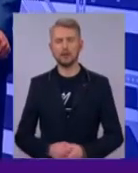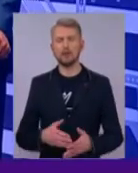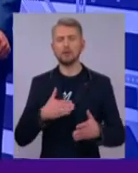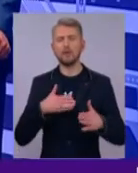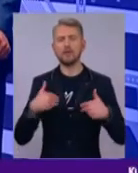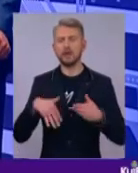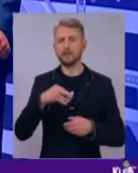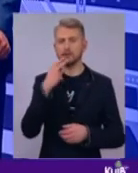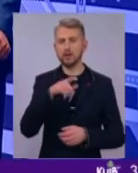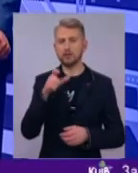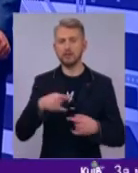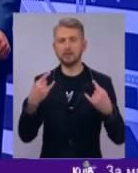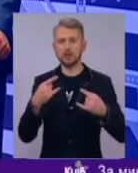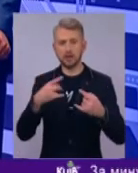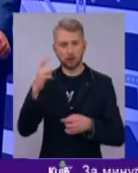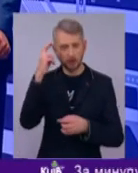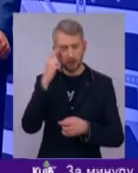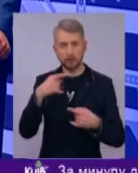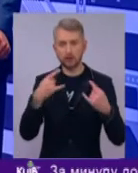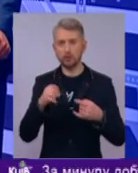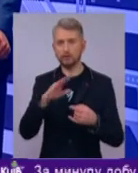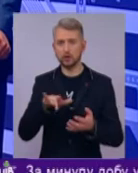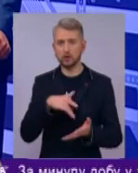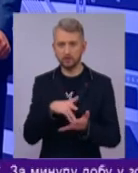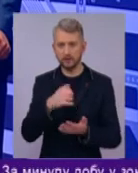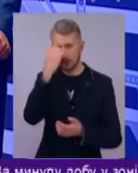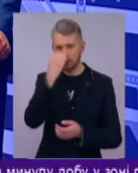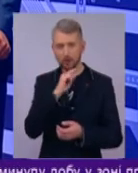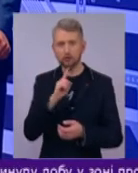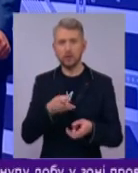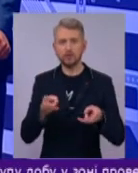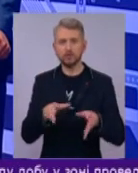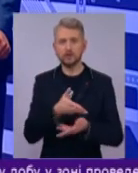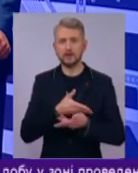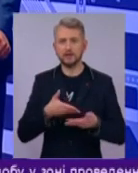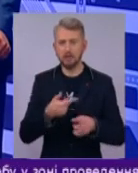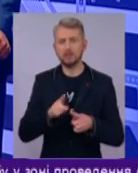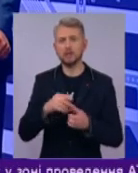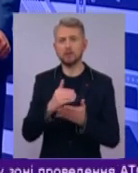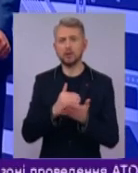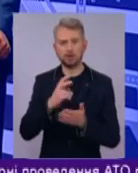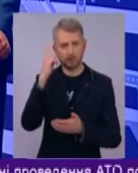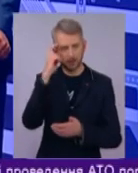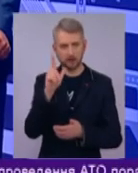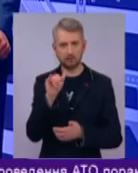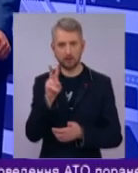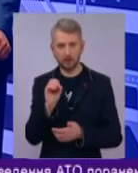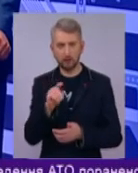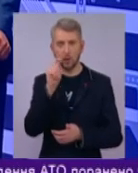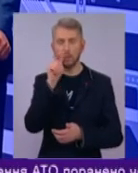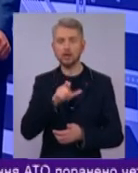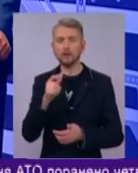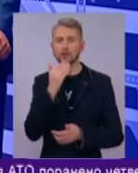Ми вітання всім глядачам телеканалу «Київ», каналу «Європейського міста». Дякую, що залишаєтеся з нами. Це програма «Київ Лайв». Адже українці за